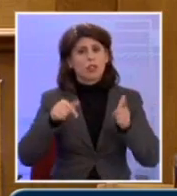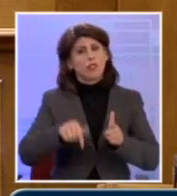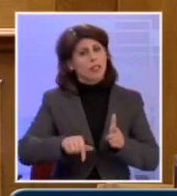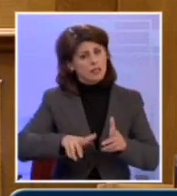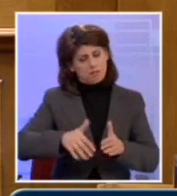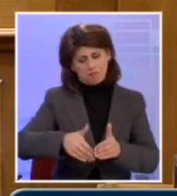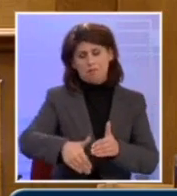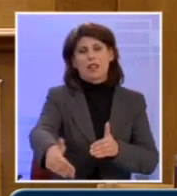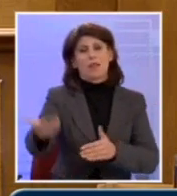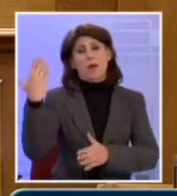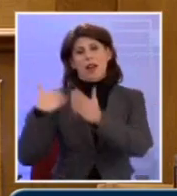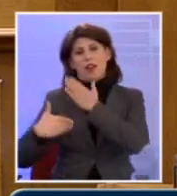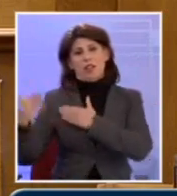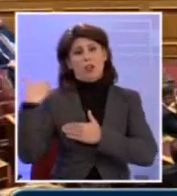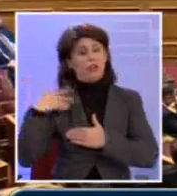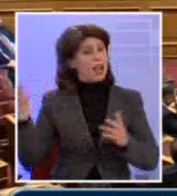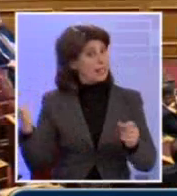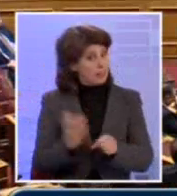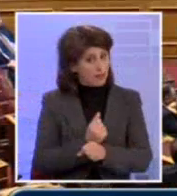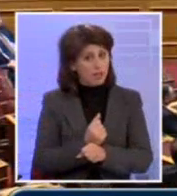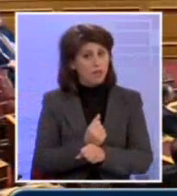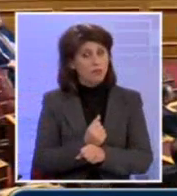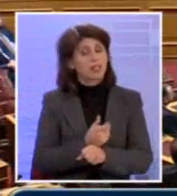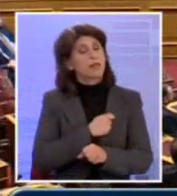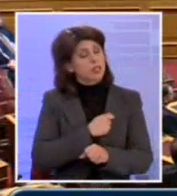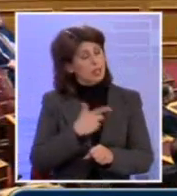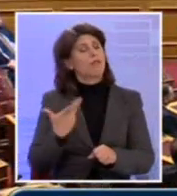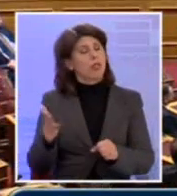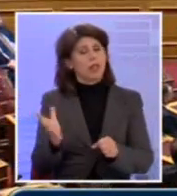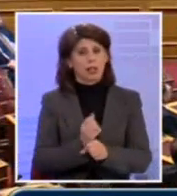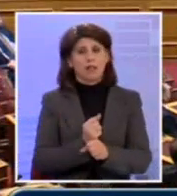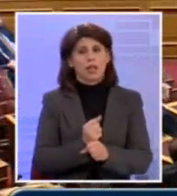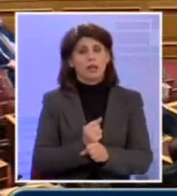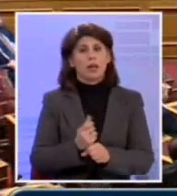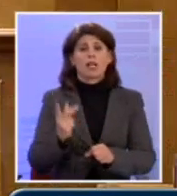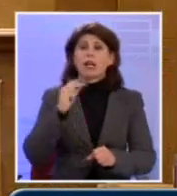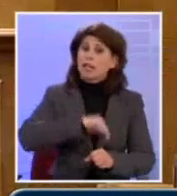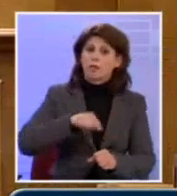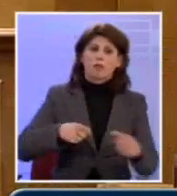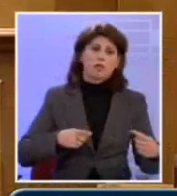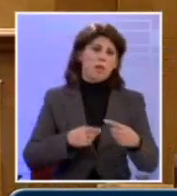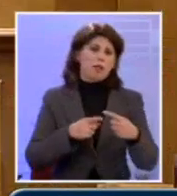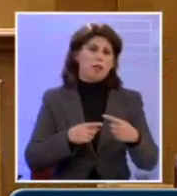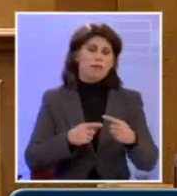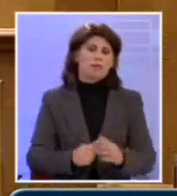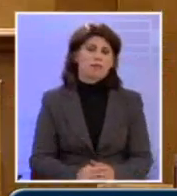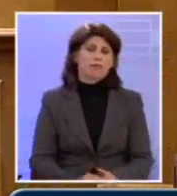λίγο παρελθόν, αν καταφέρουμε, και πιστεύω ότι θα καταφέρουμε, να κερδίσουμε αυτή τη μάχη.